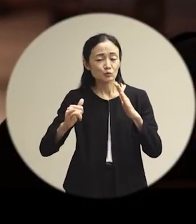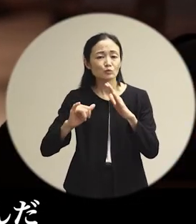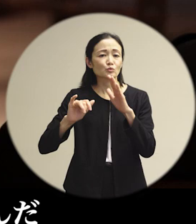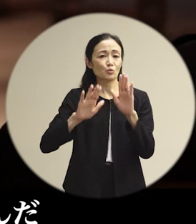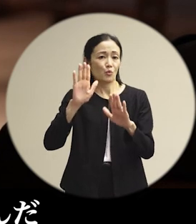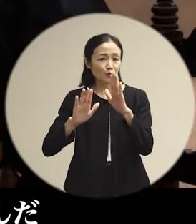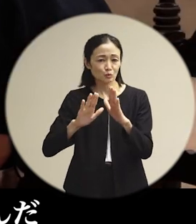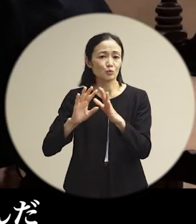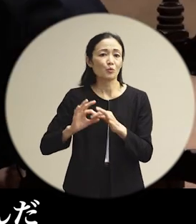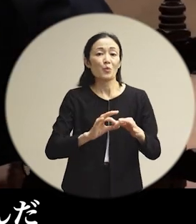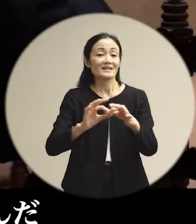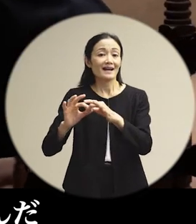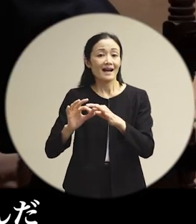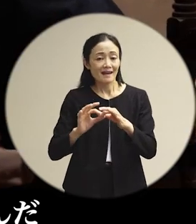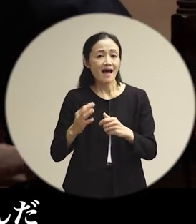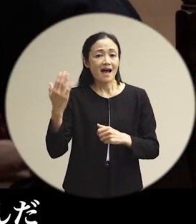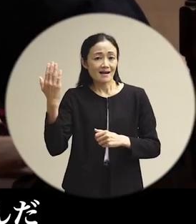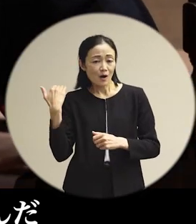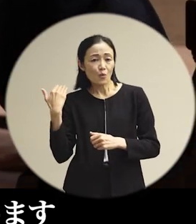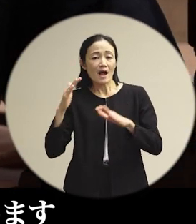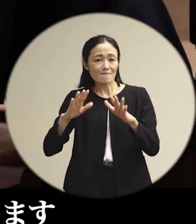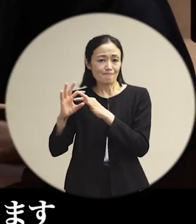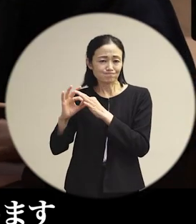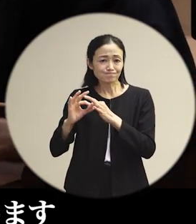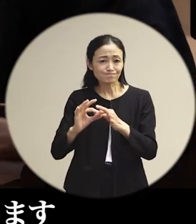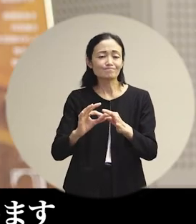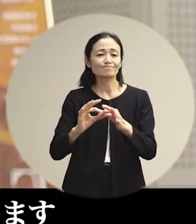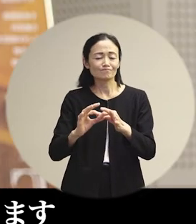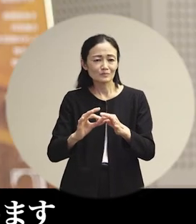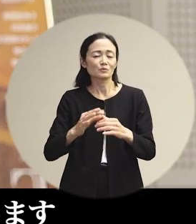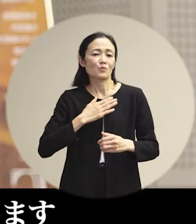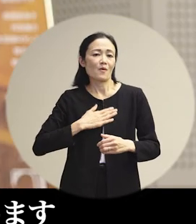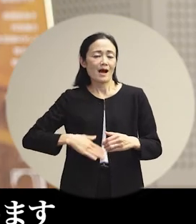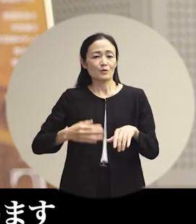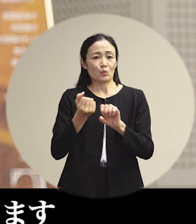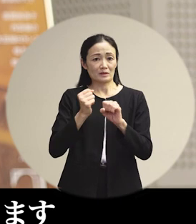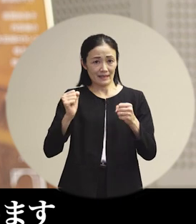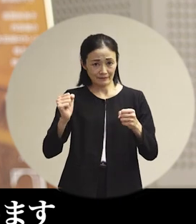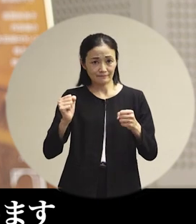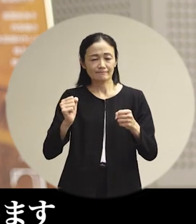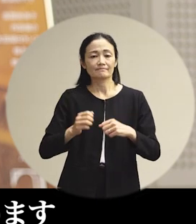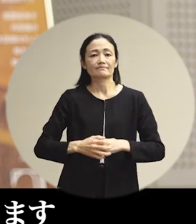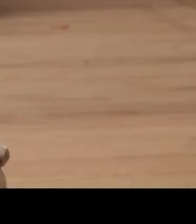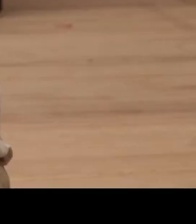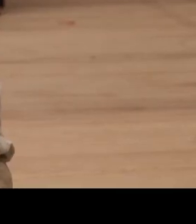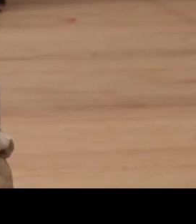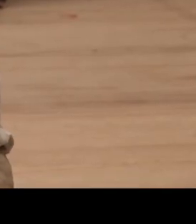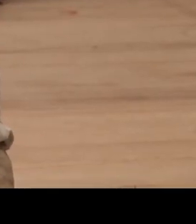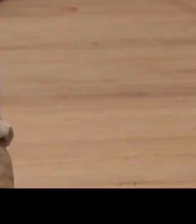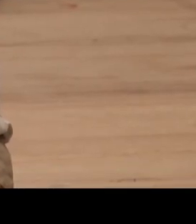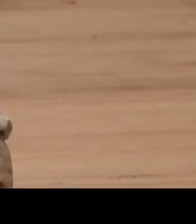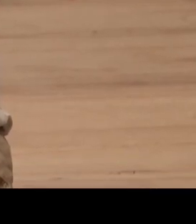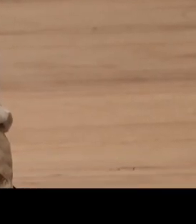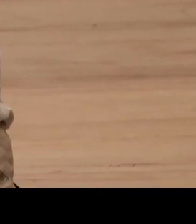ら過去っていうものが地続きにつながっているんだっていうことをすごく感じさせてもらえる物語だなと思ってます。 夜が